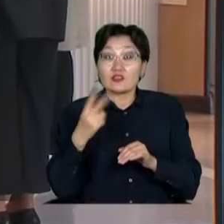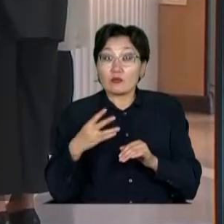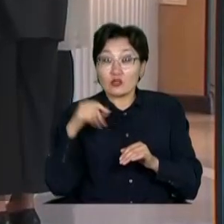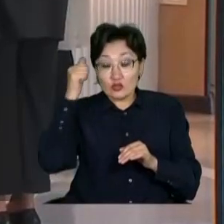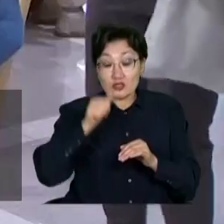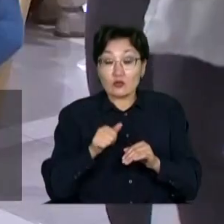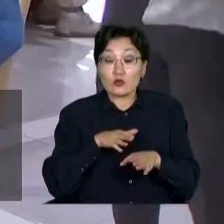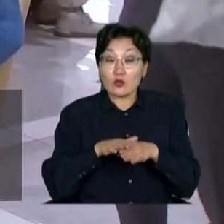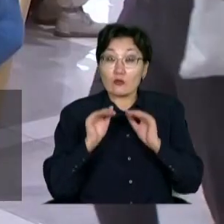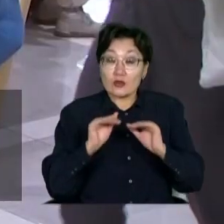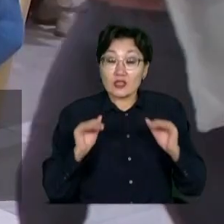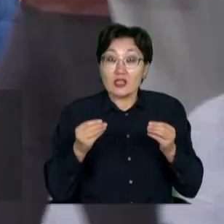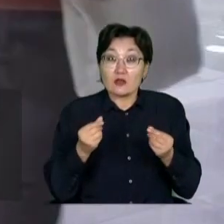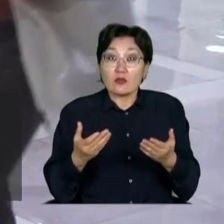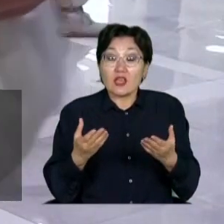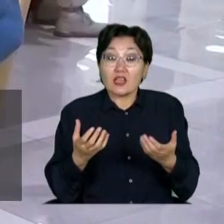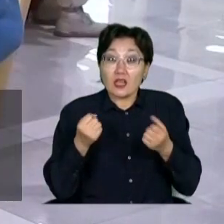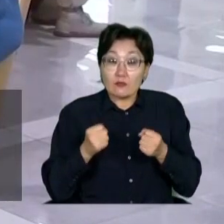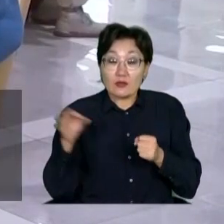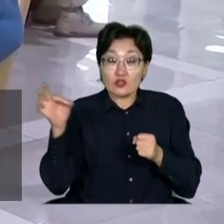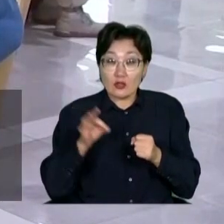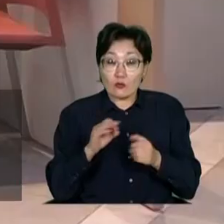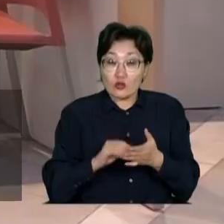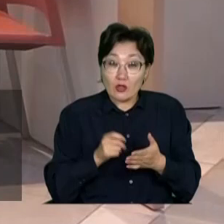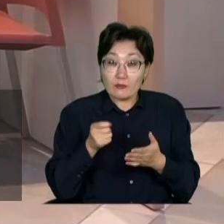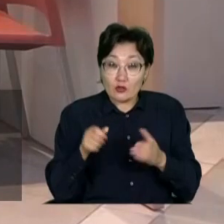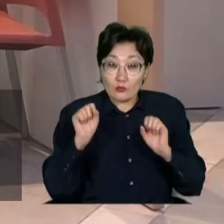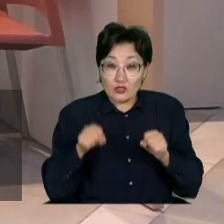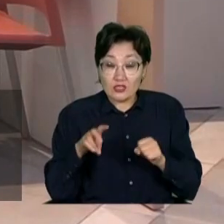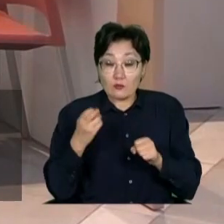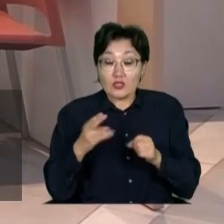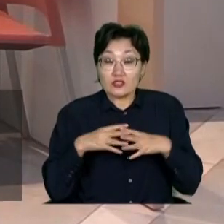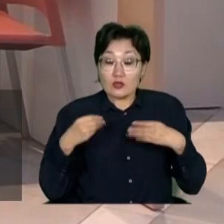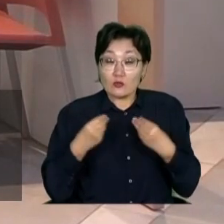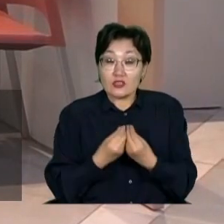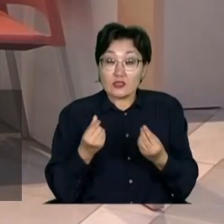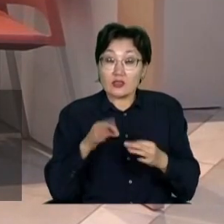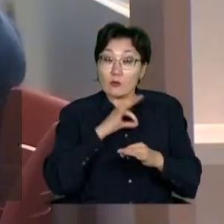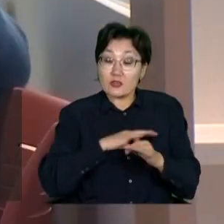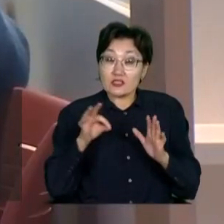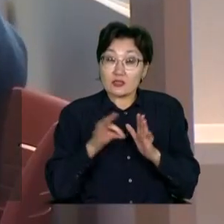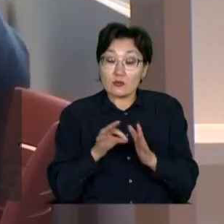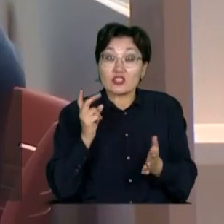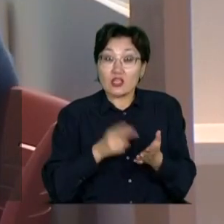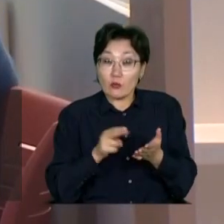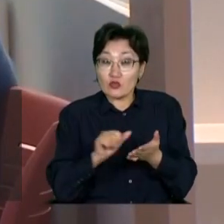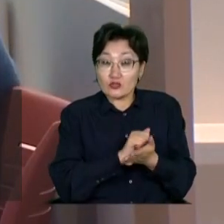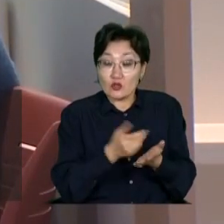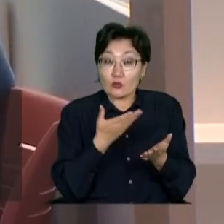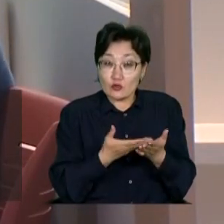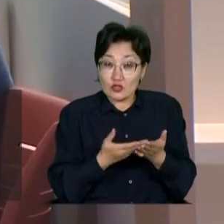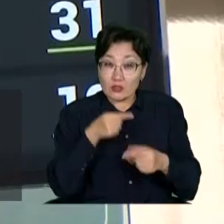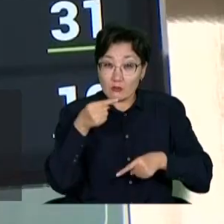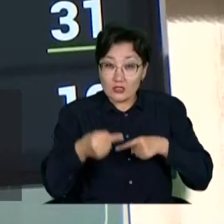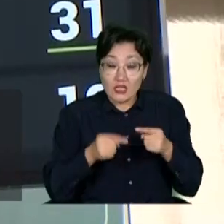балалар қаражат шотына түскен кезден бастап өтінім бере алады. Ұлттық қор ақшасын пайдалану мақсатын растайтын құжатты көрсету